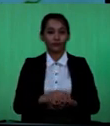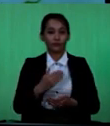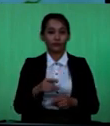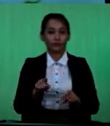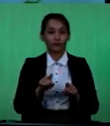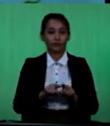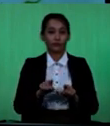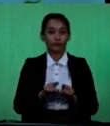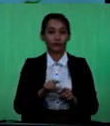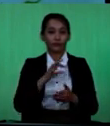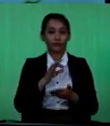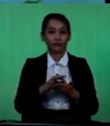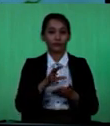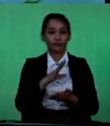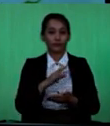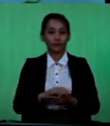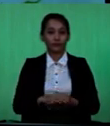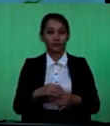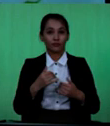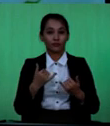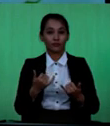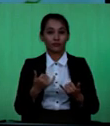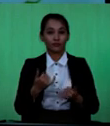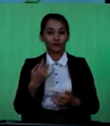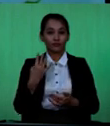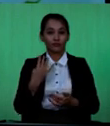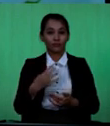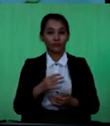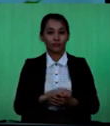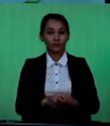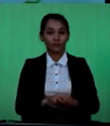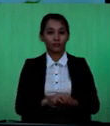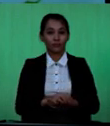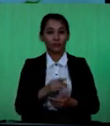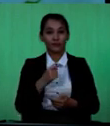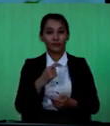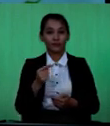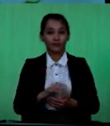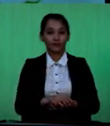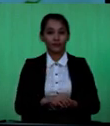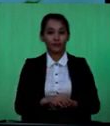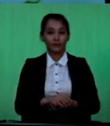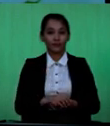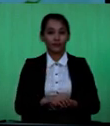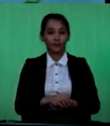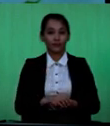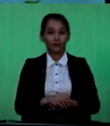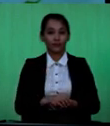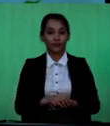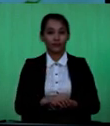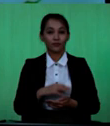ham shunday misol chiqdimi? Ana endi 40 bu ayirma 57 bilan 17